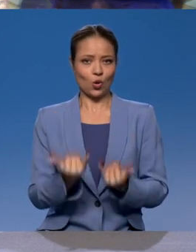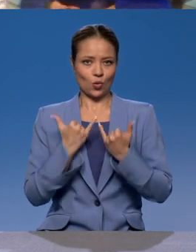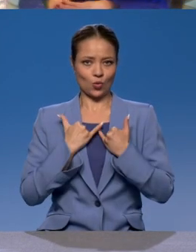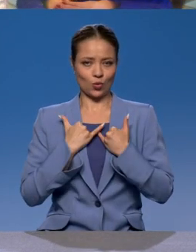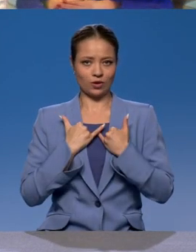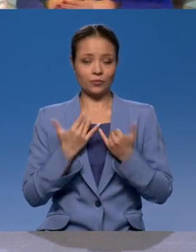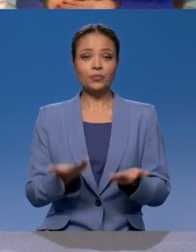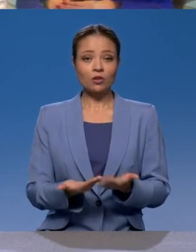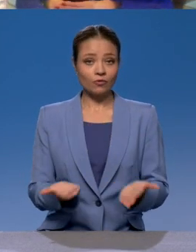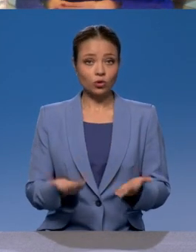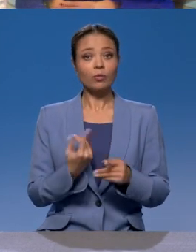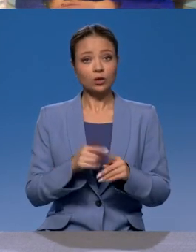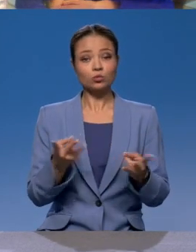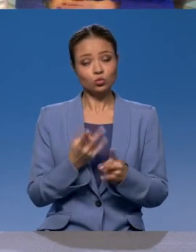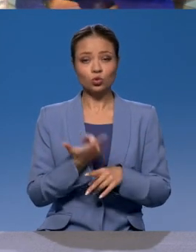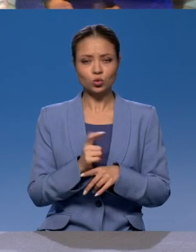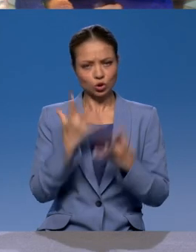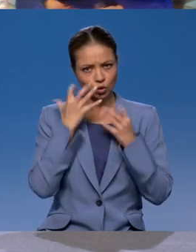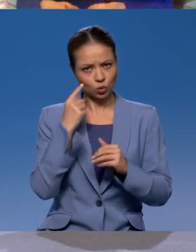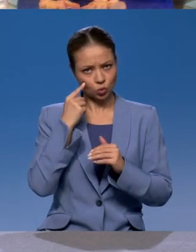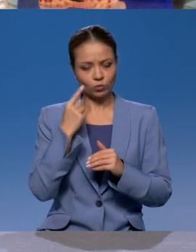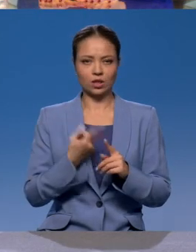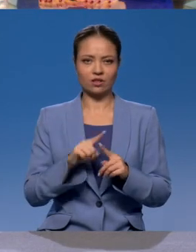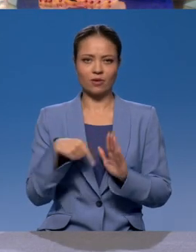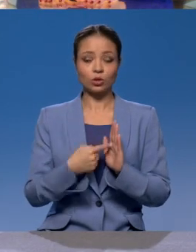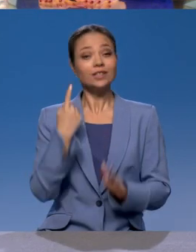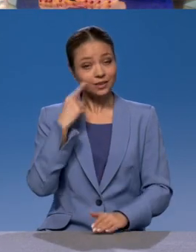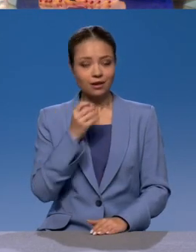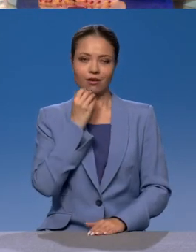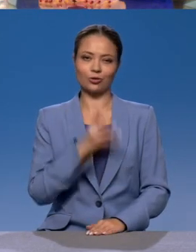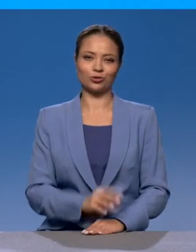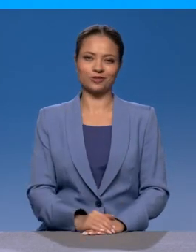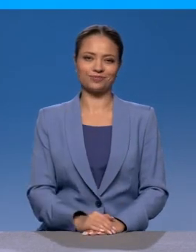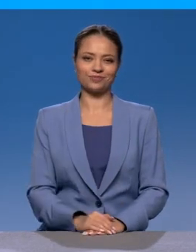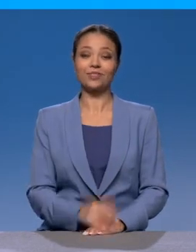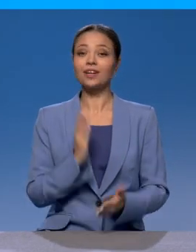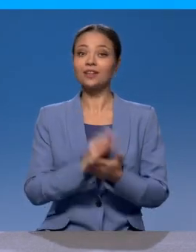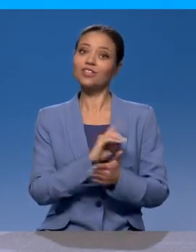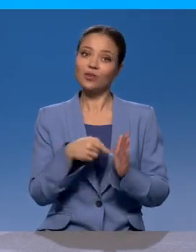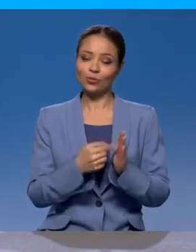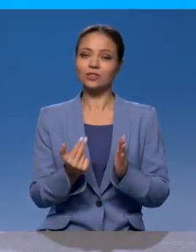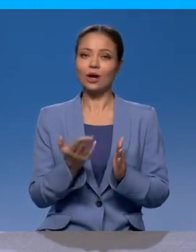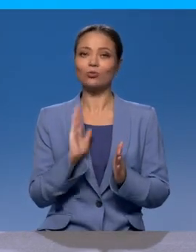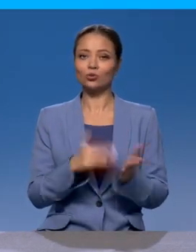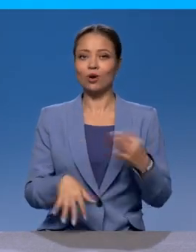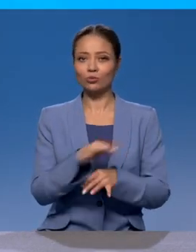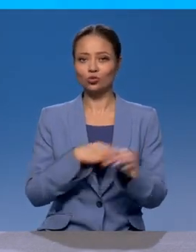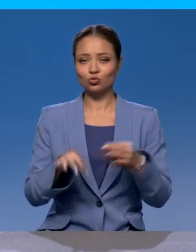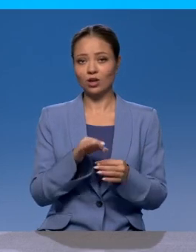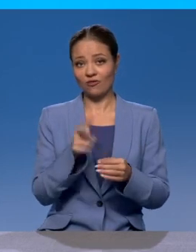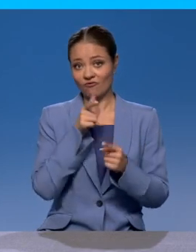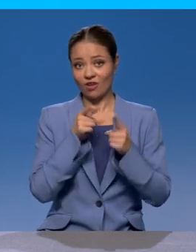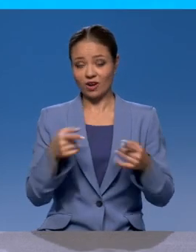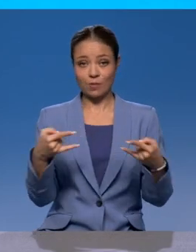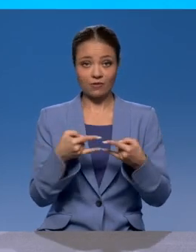здесь очень серьезно надо над этим вопросом думать. Идея хорошая. Есть вопросы, да, будем их обсуждать в рамках эфира.